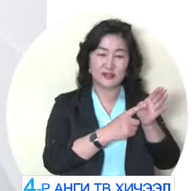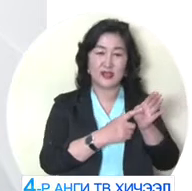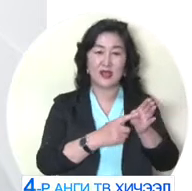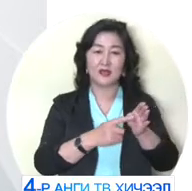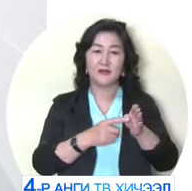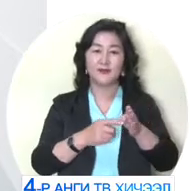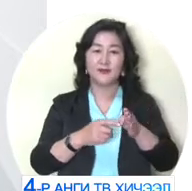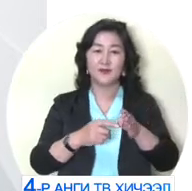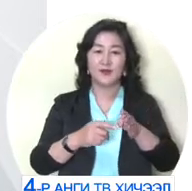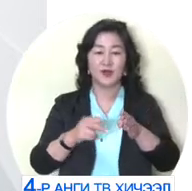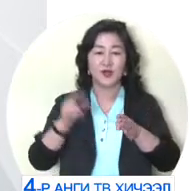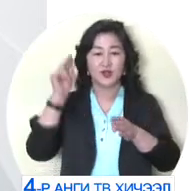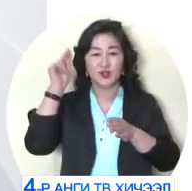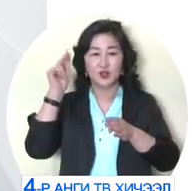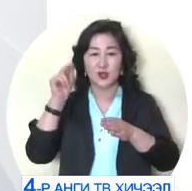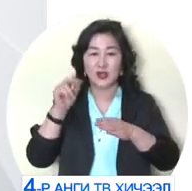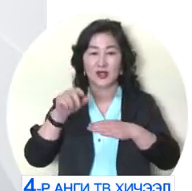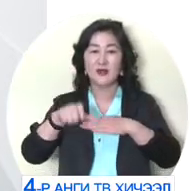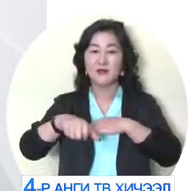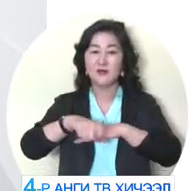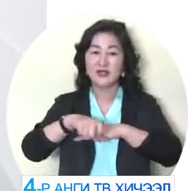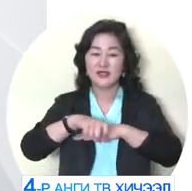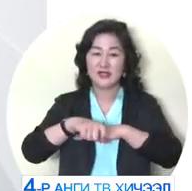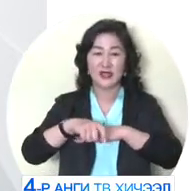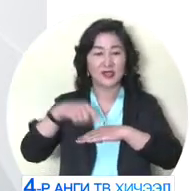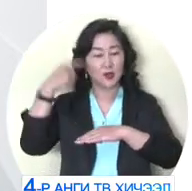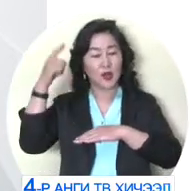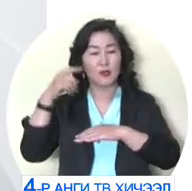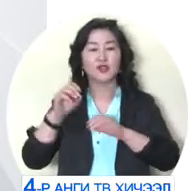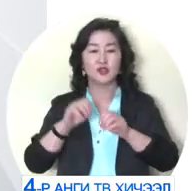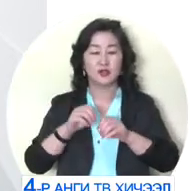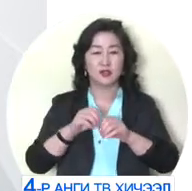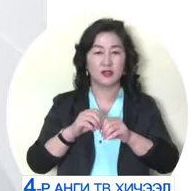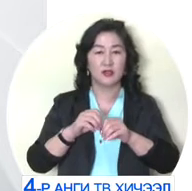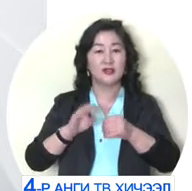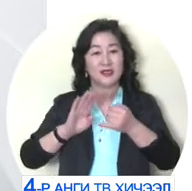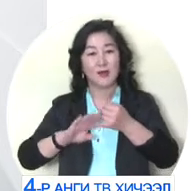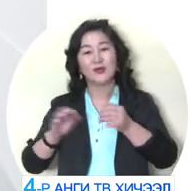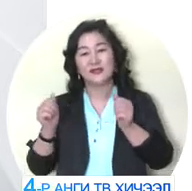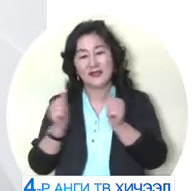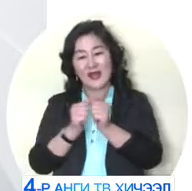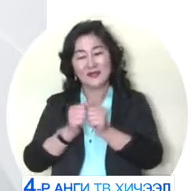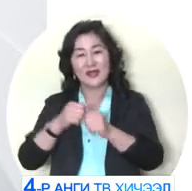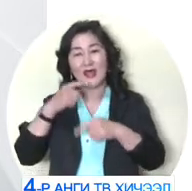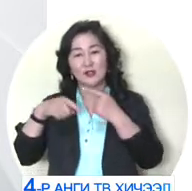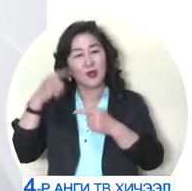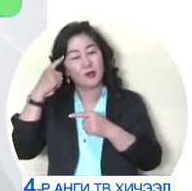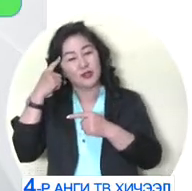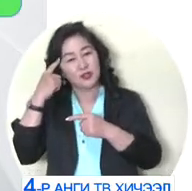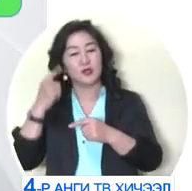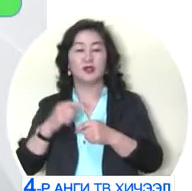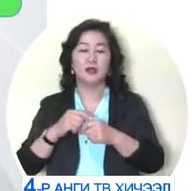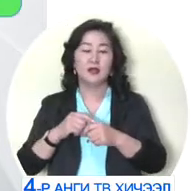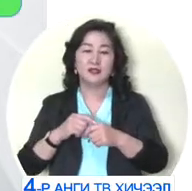мэрэгжлийнхээ талаар төсөөлж бодож болох нь мөн найзынхаа тухай бодож болох нь